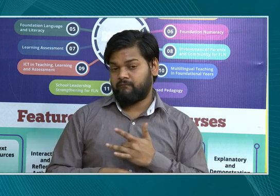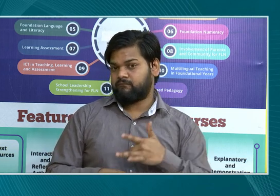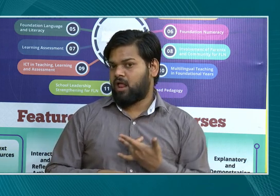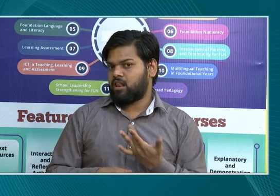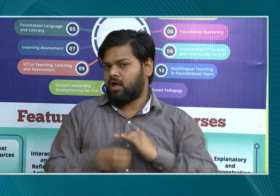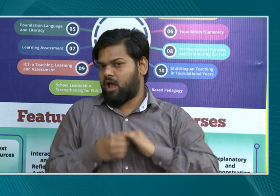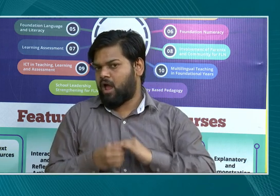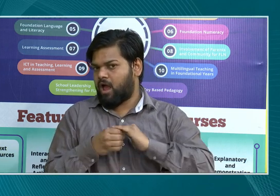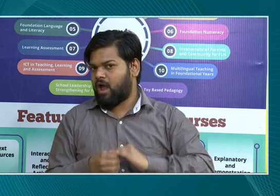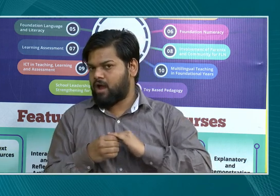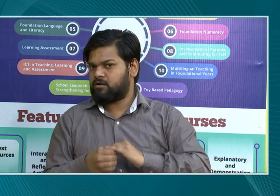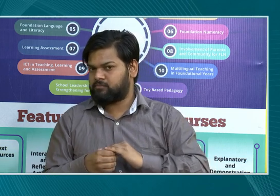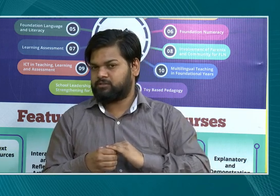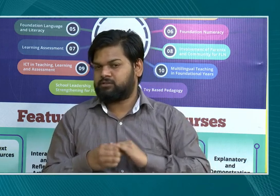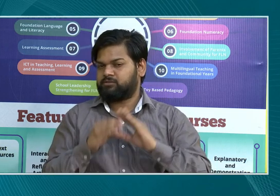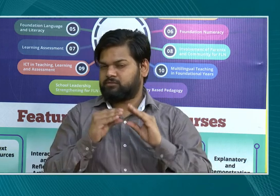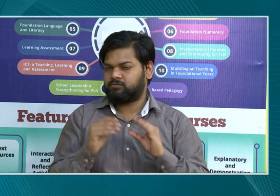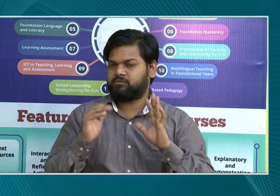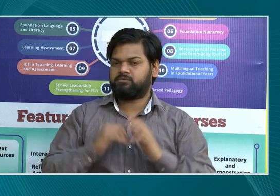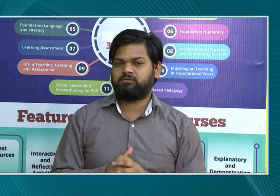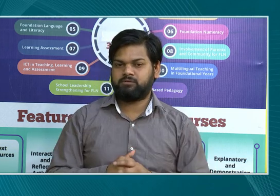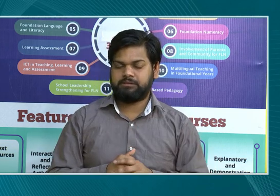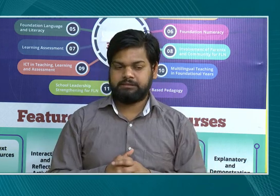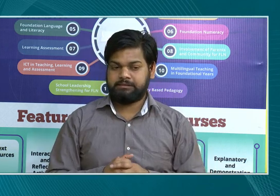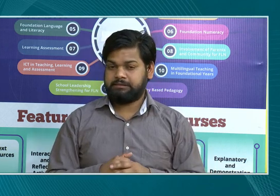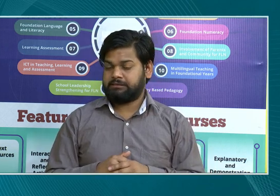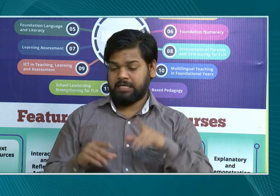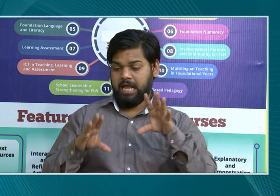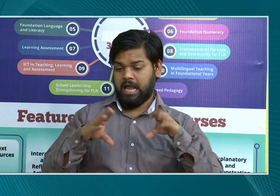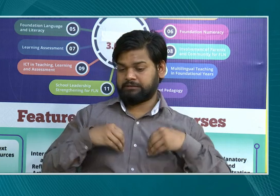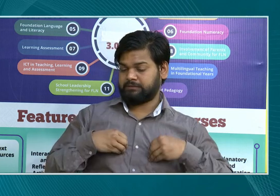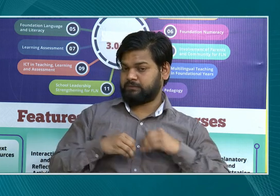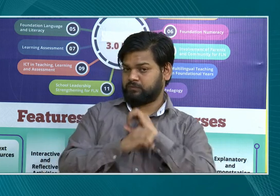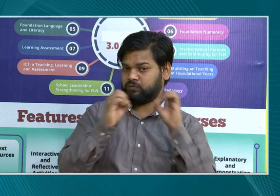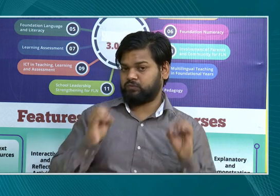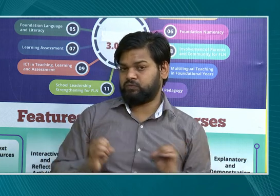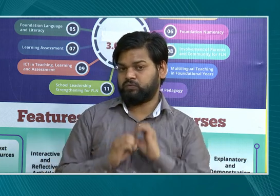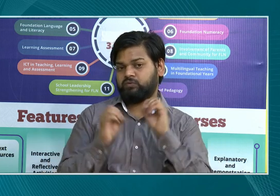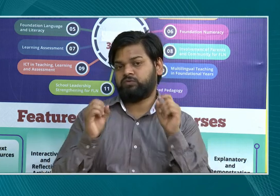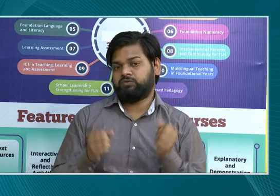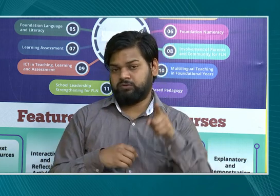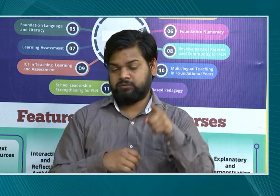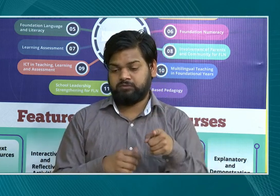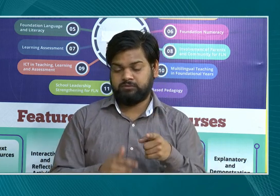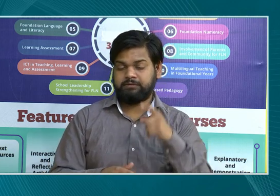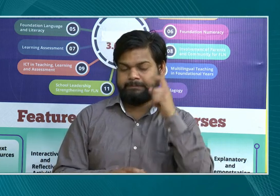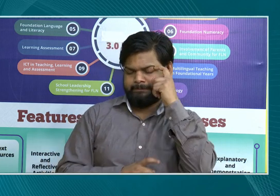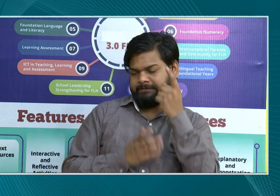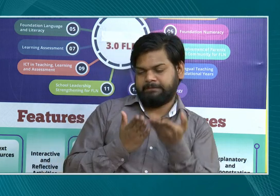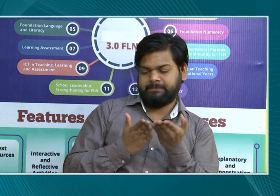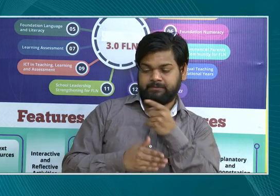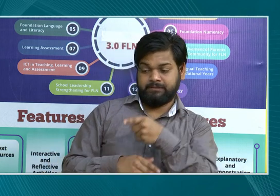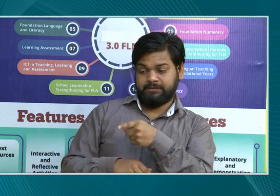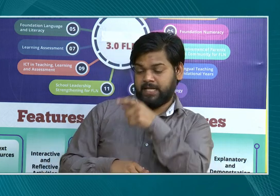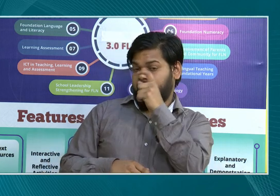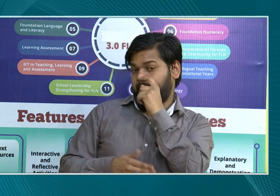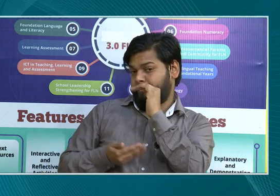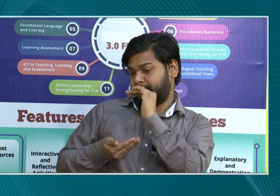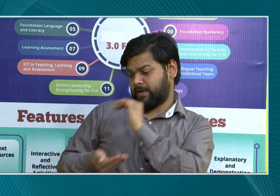की अगर यह ज्यादा देर रहेगी लोग आएंगे लोग देखेंगे उनमें फिर से क्रांति का जो है प्रभाव